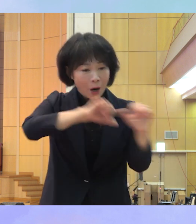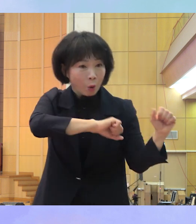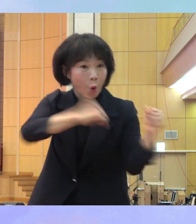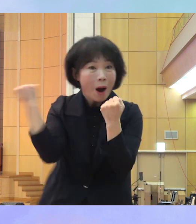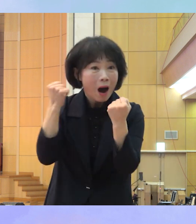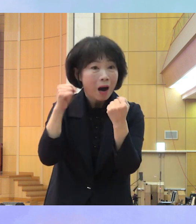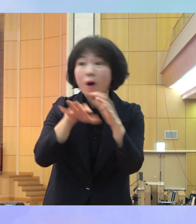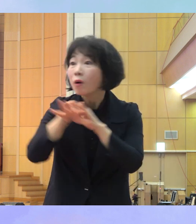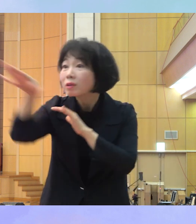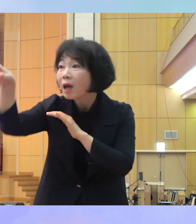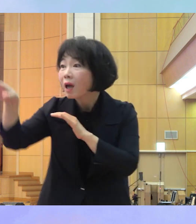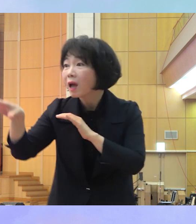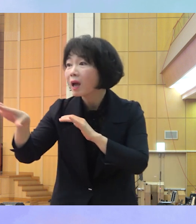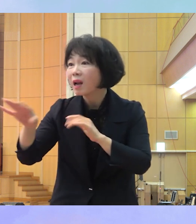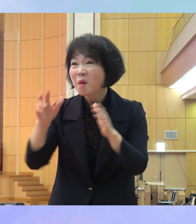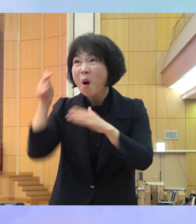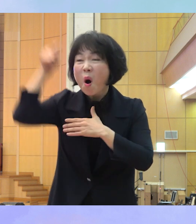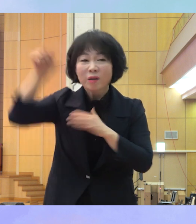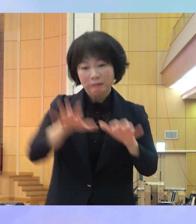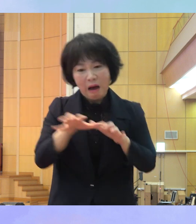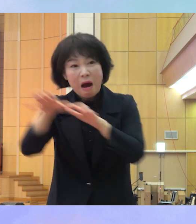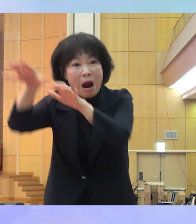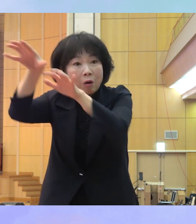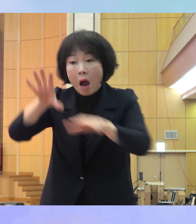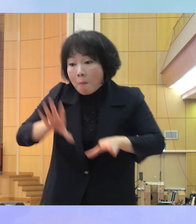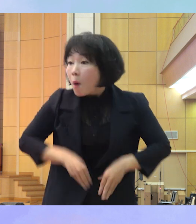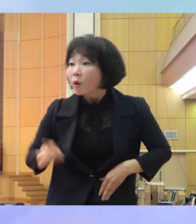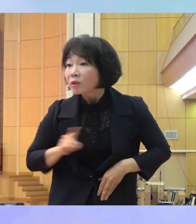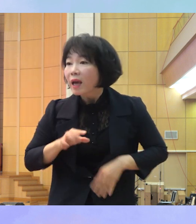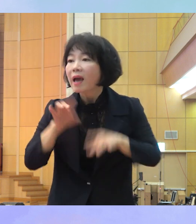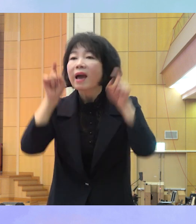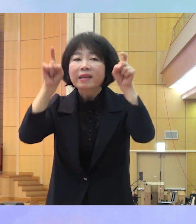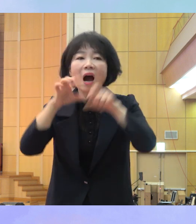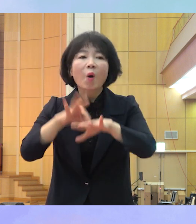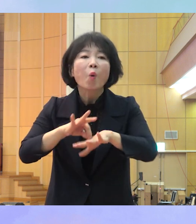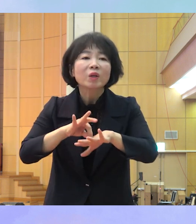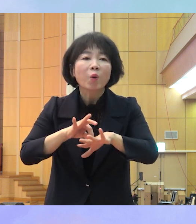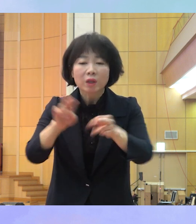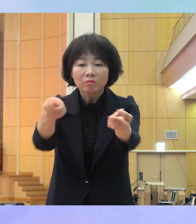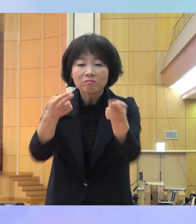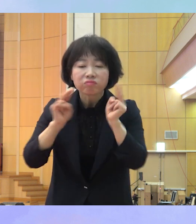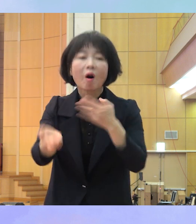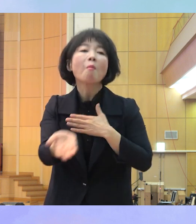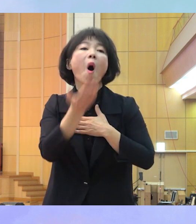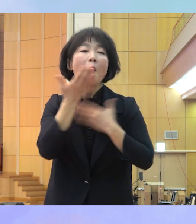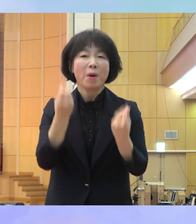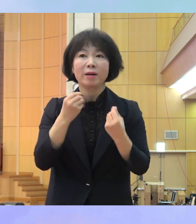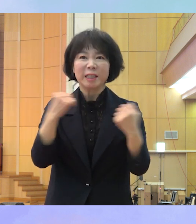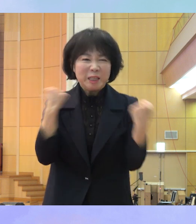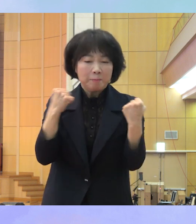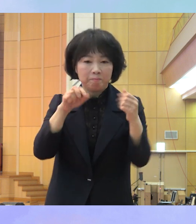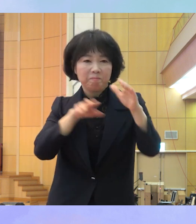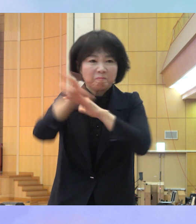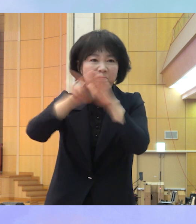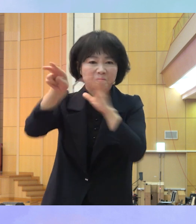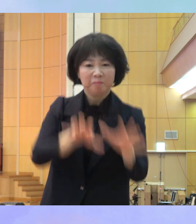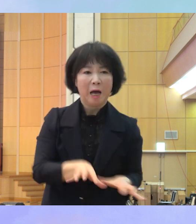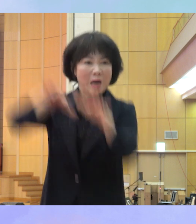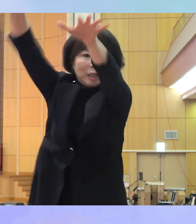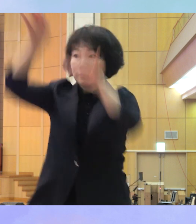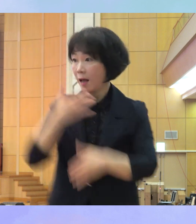유월절 날 이렇게 양고기 먹고 양의 피를 발라서 생명을 보호받고